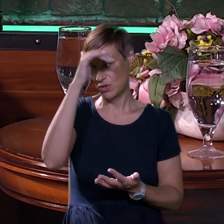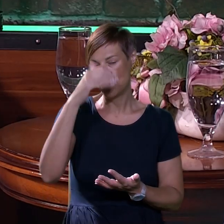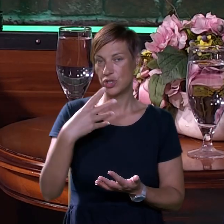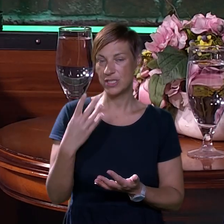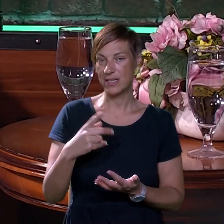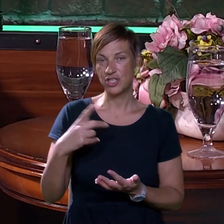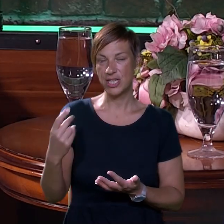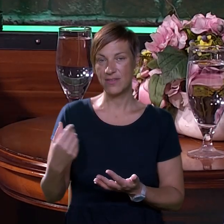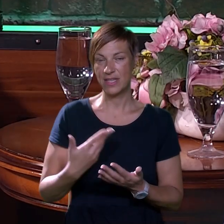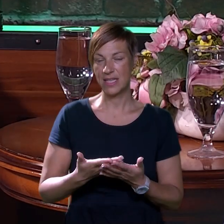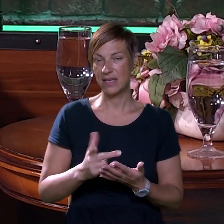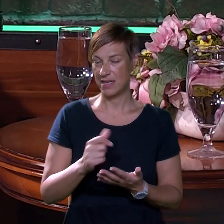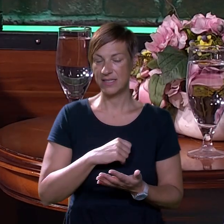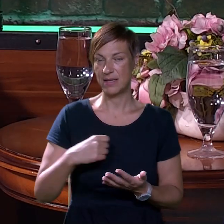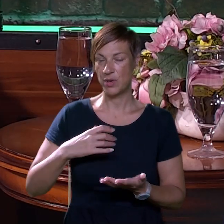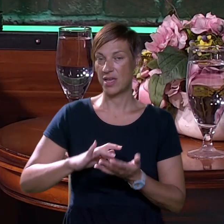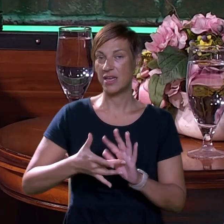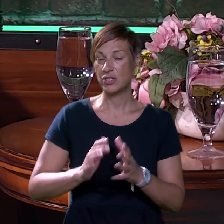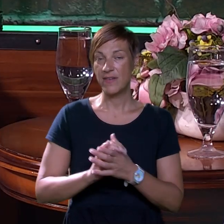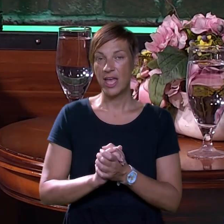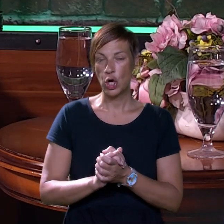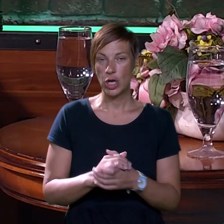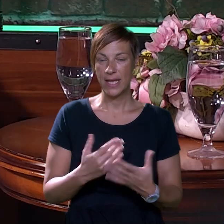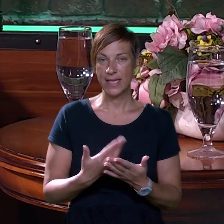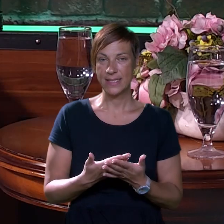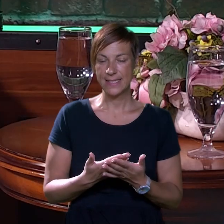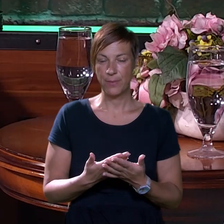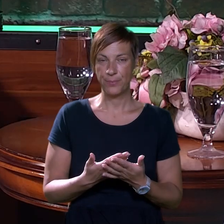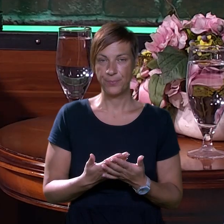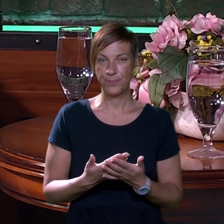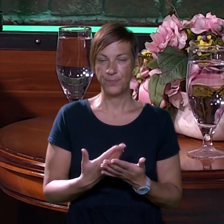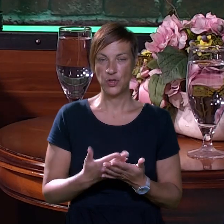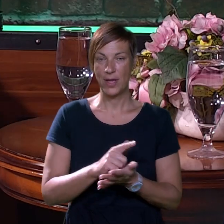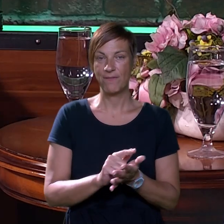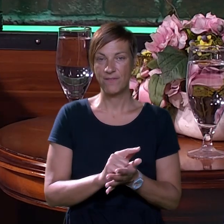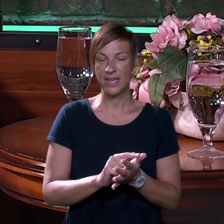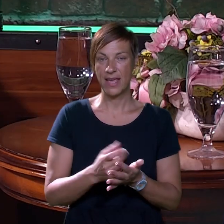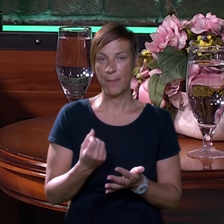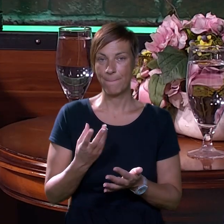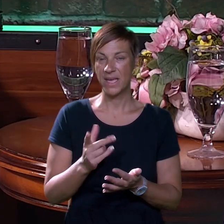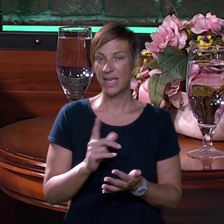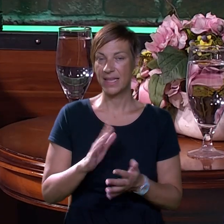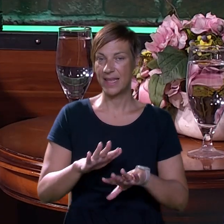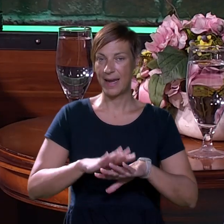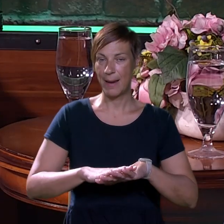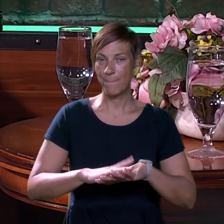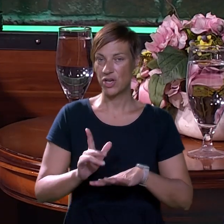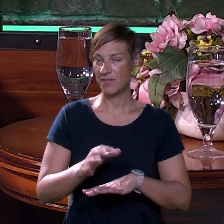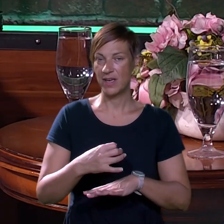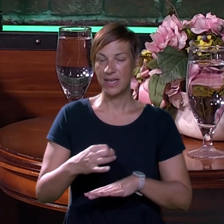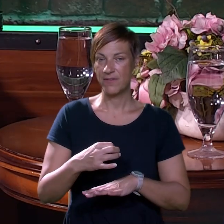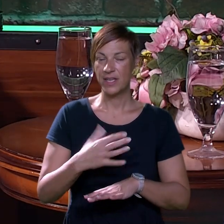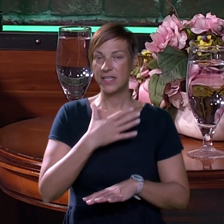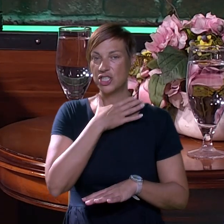noć i svaku četvrti dan, ne samo ja, nego sve moje kolegice. To je vrijeme kad te ne pokriva ni